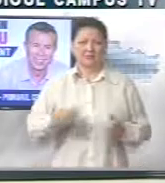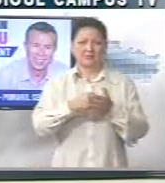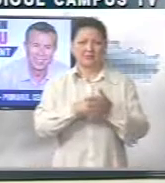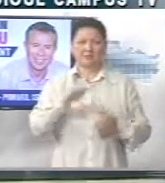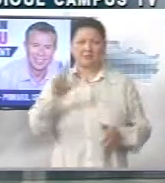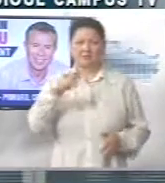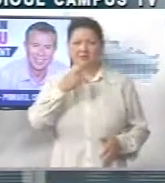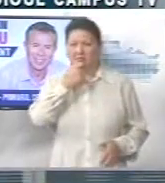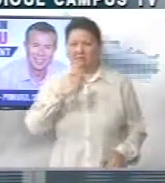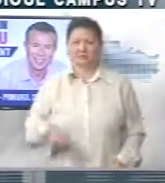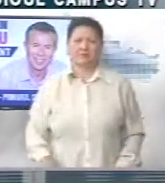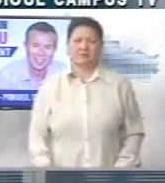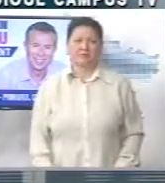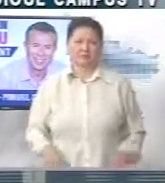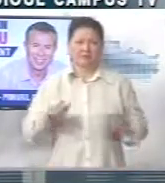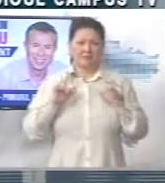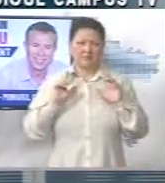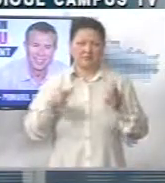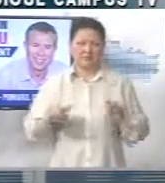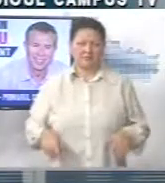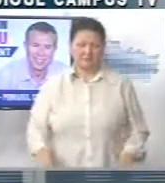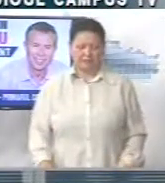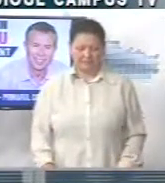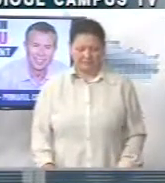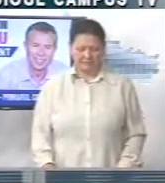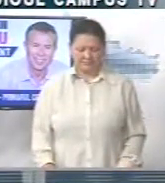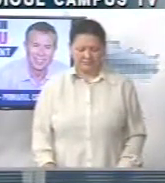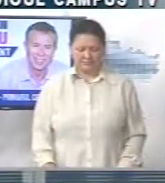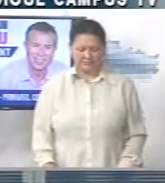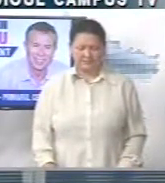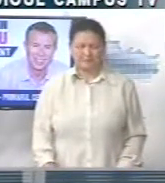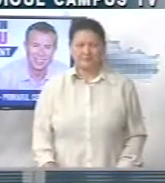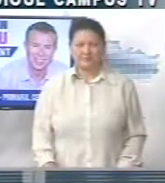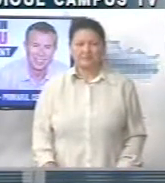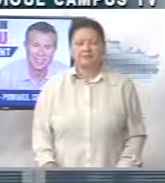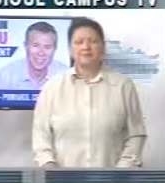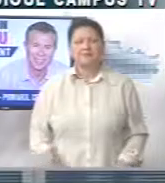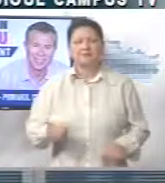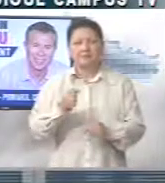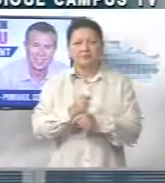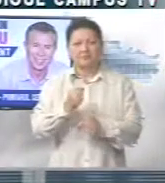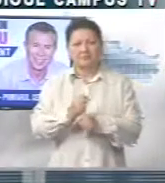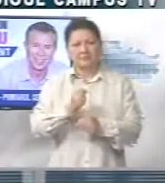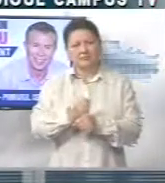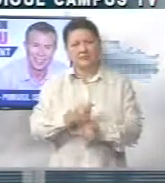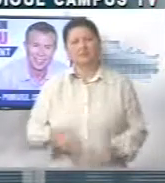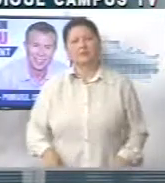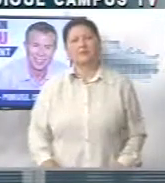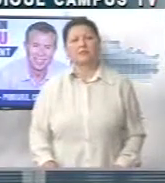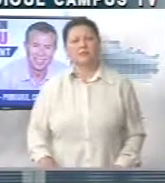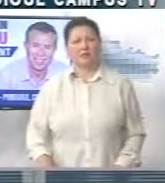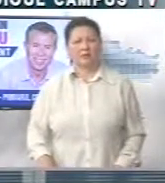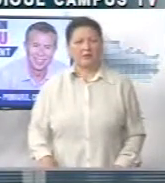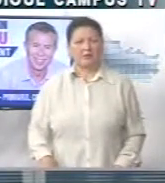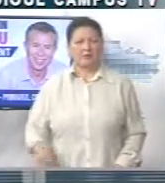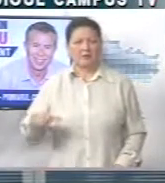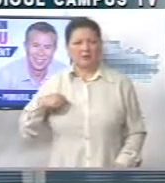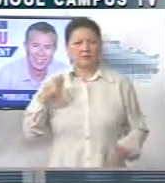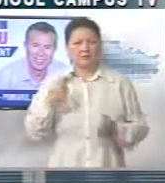Sau produce prea mult gunoi. Bun, gunoi oricum este să repare la număr de persoane, celelalte servicii sunt contorizate, practic tot ceea ce consumi în casă le